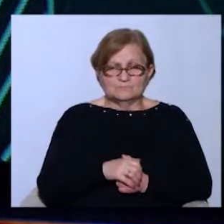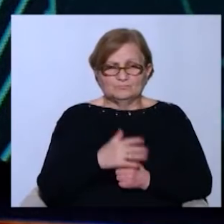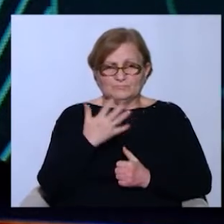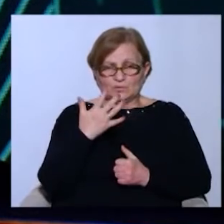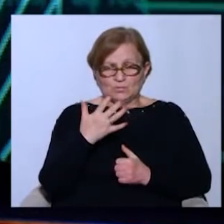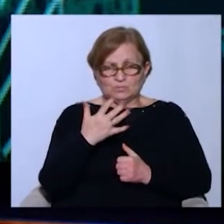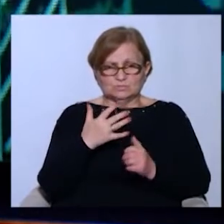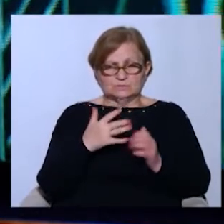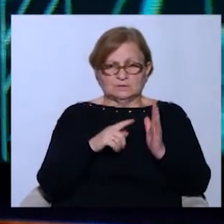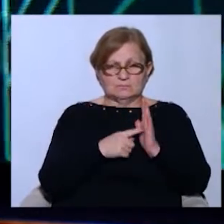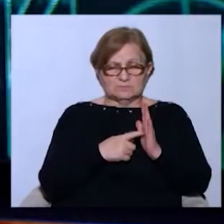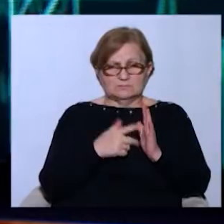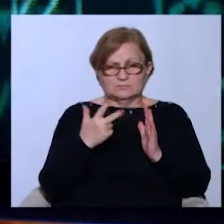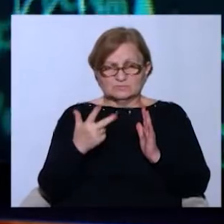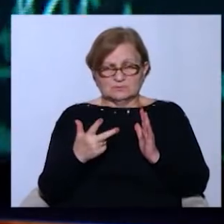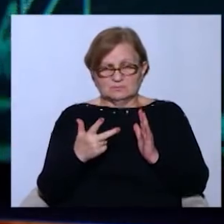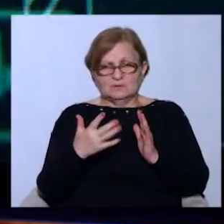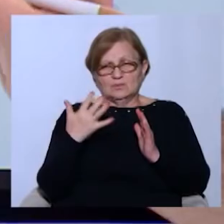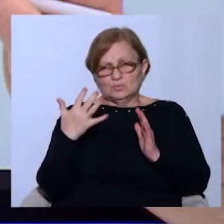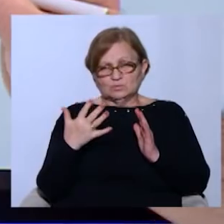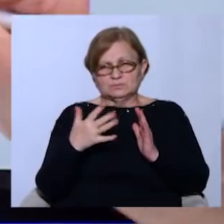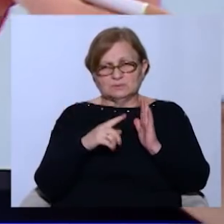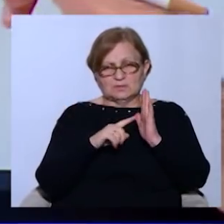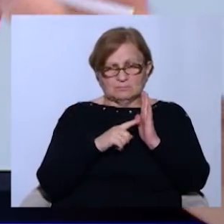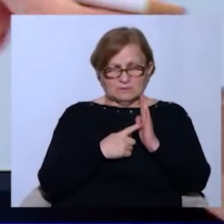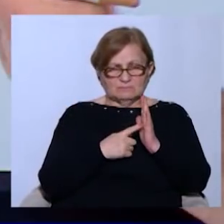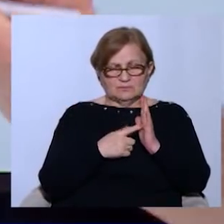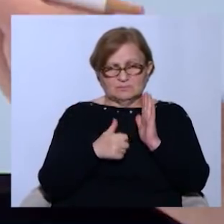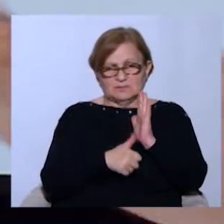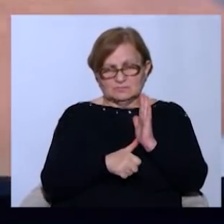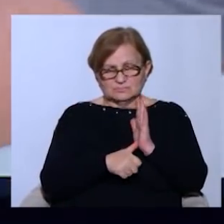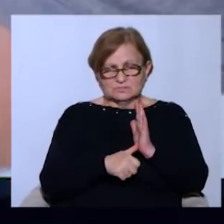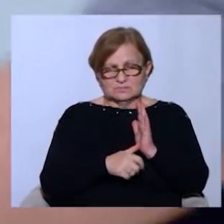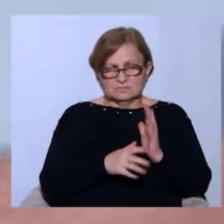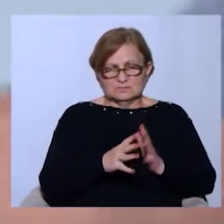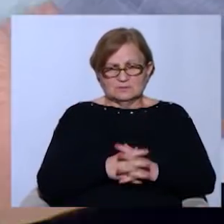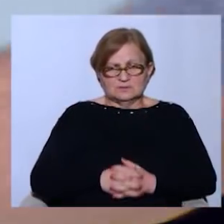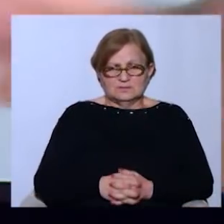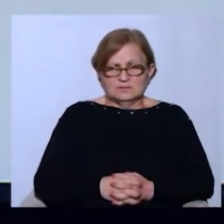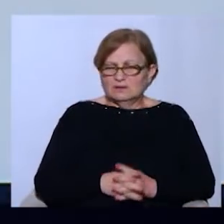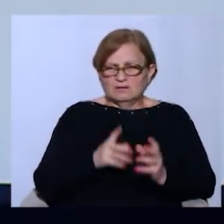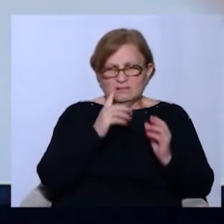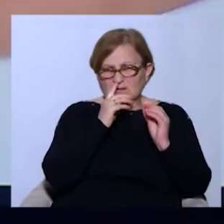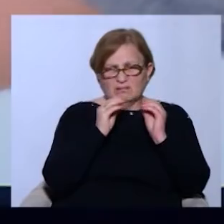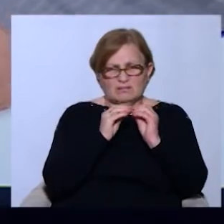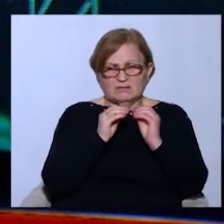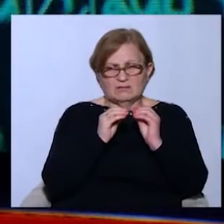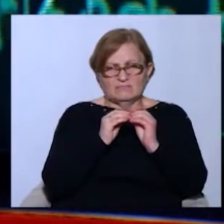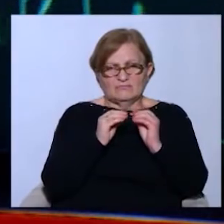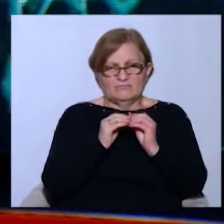5 აღებული 3-ჯერ და 5 აღებული 6-ჯერ. აი ზუსტად იგივე გამოგვდის